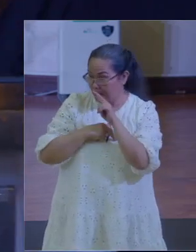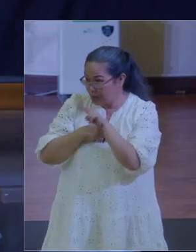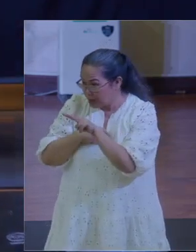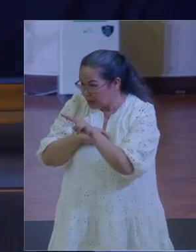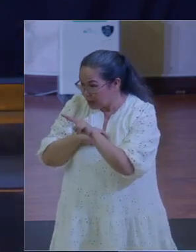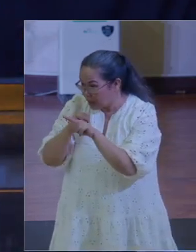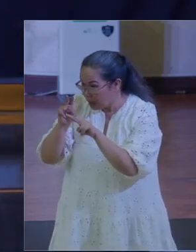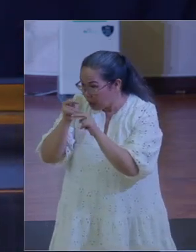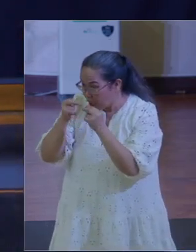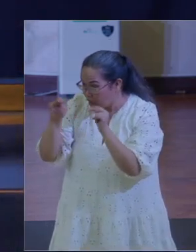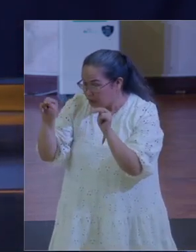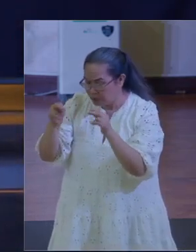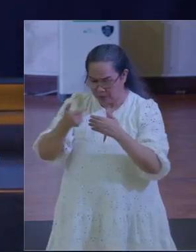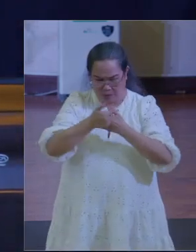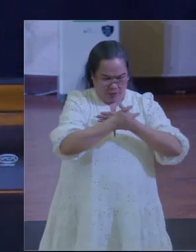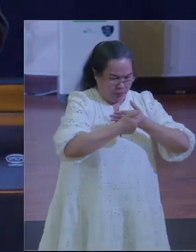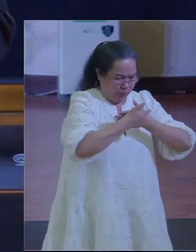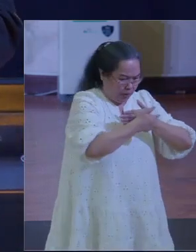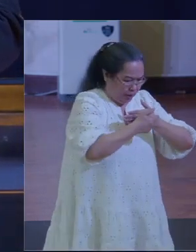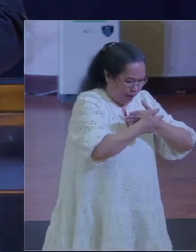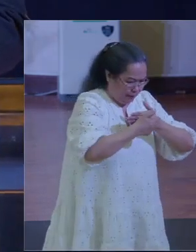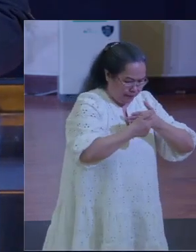news, i-google nyo.